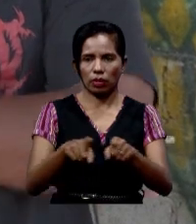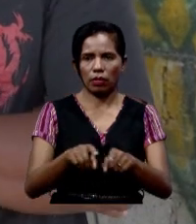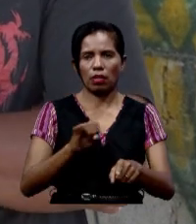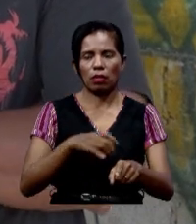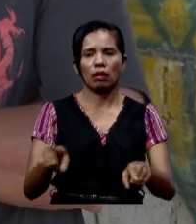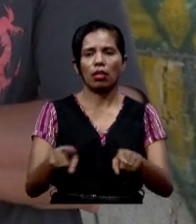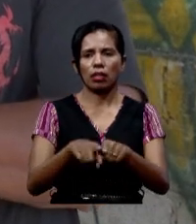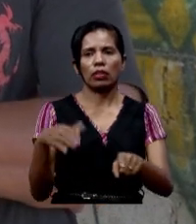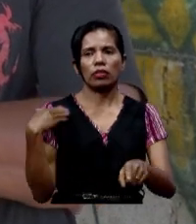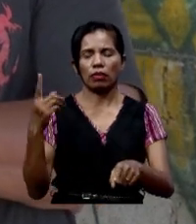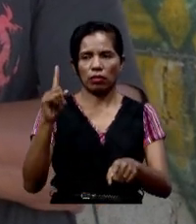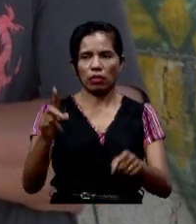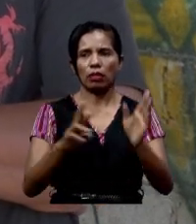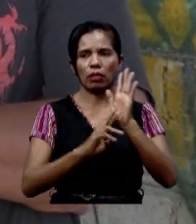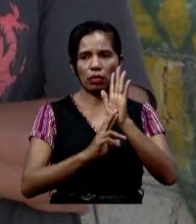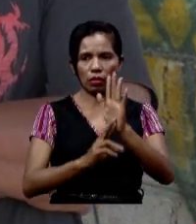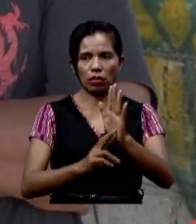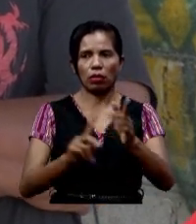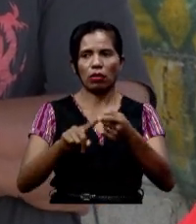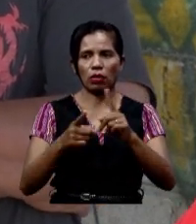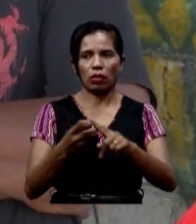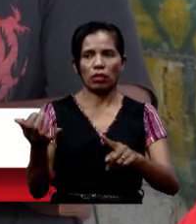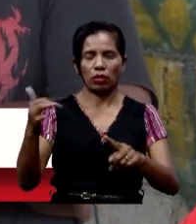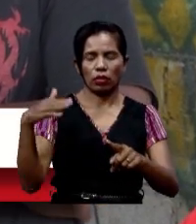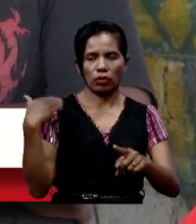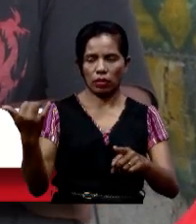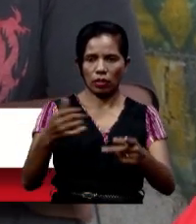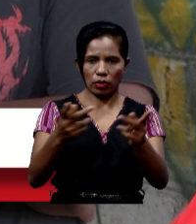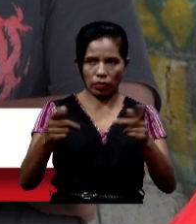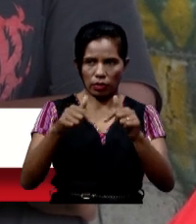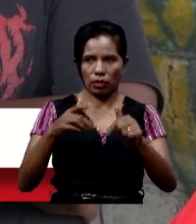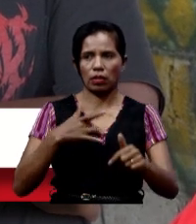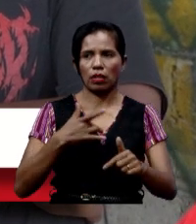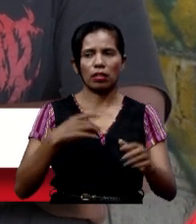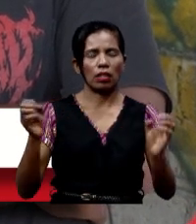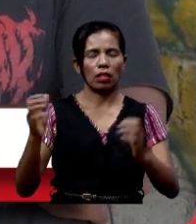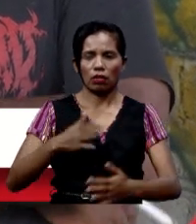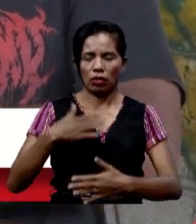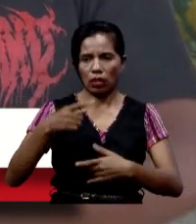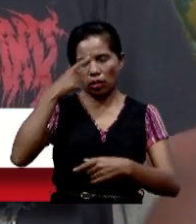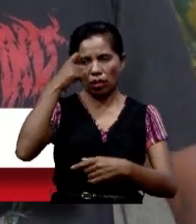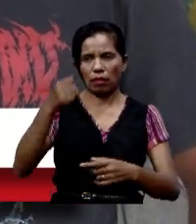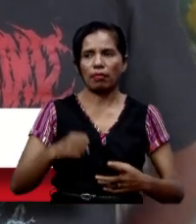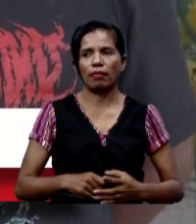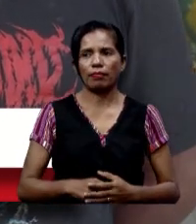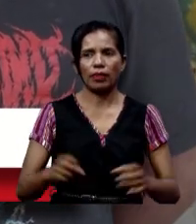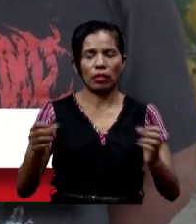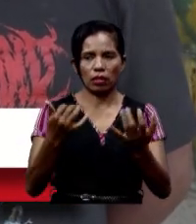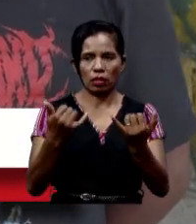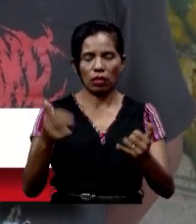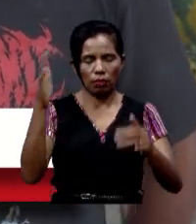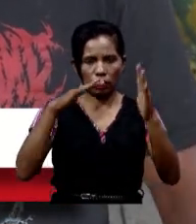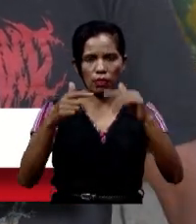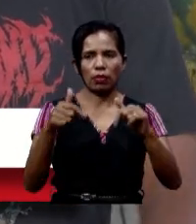da representa colega juventude sira ya bairu da ne senti la satisfaz tamba ne los foi acontecer da lida